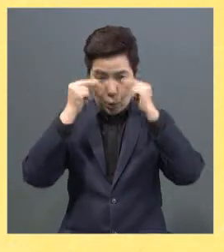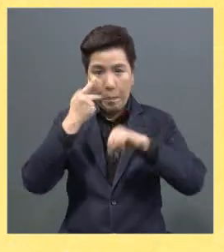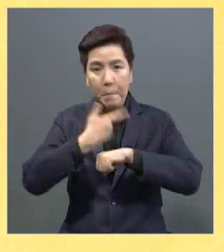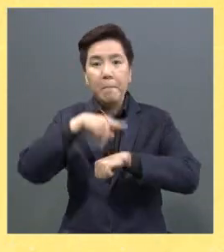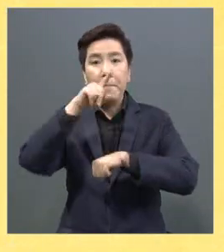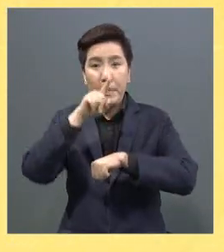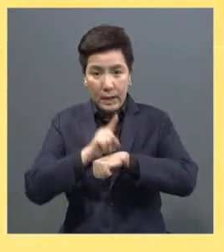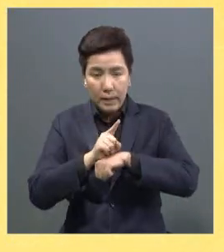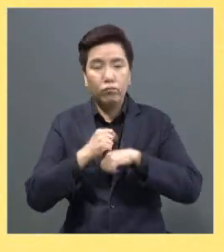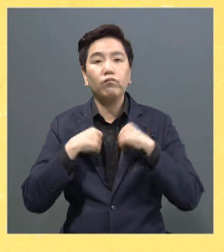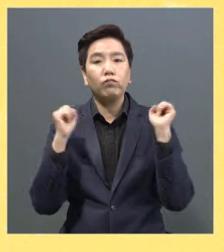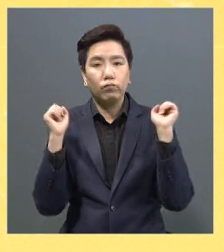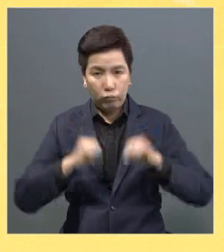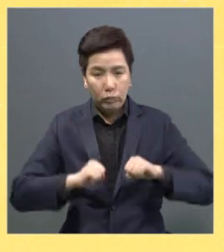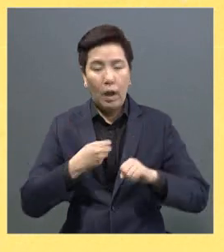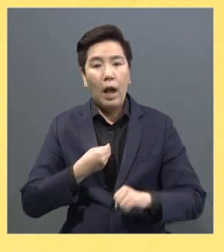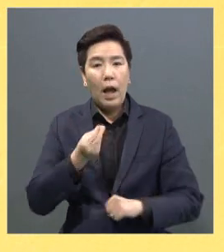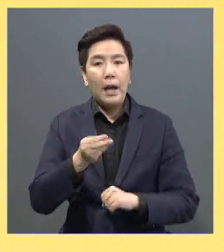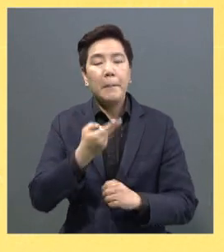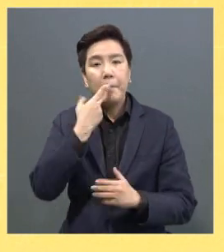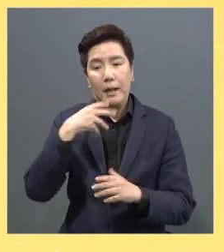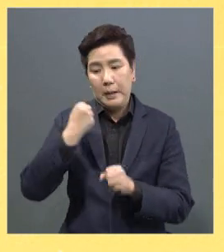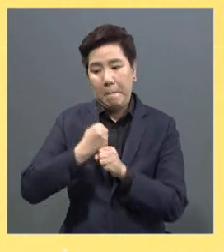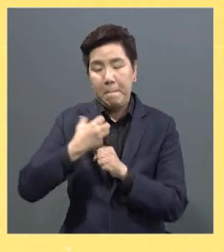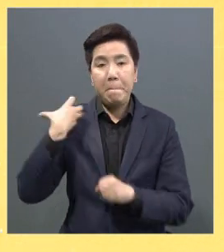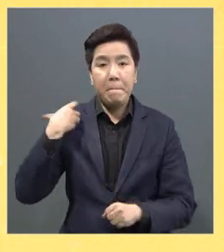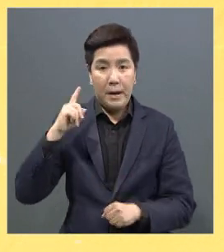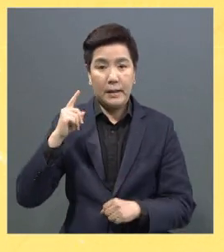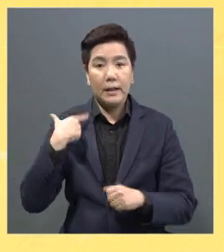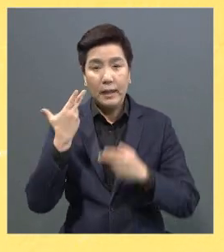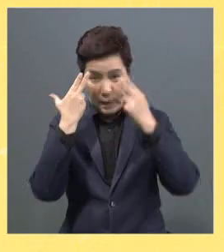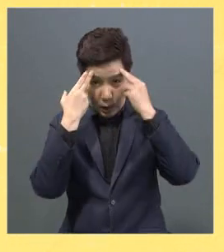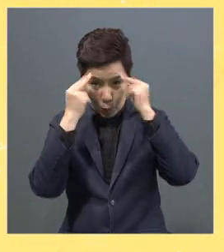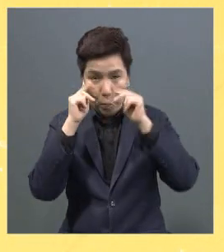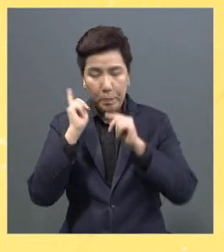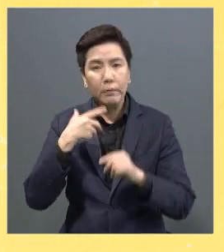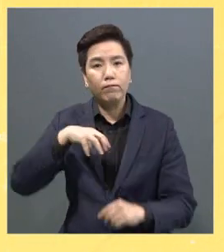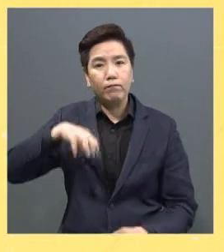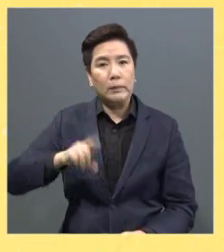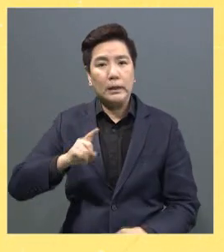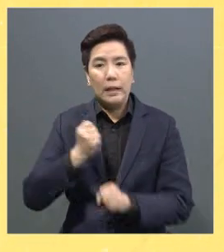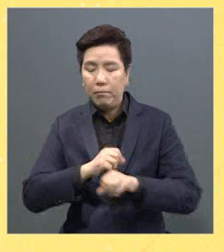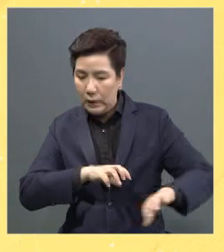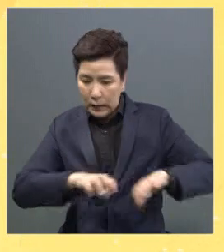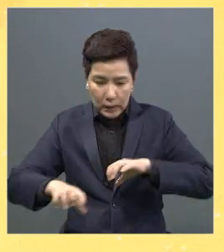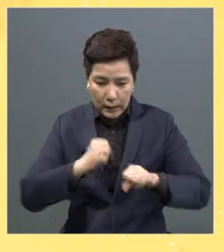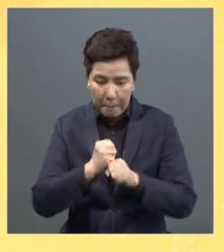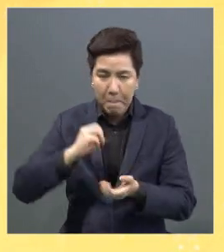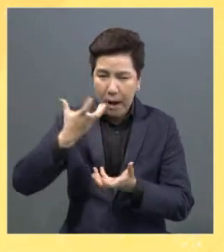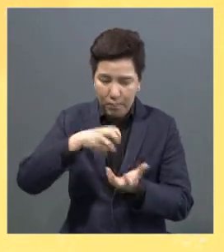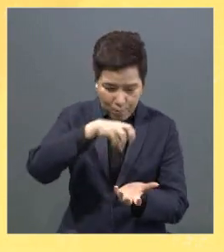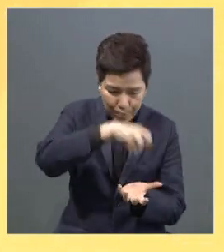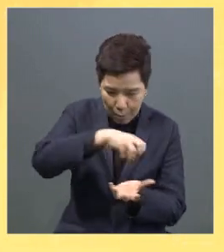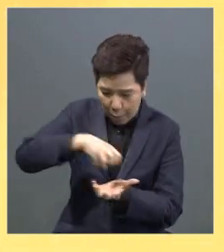กรรมการนะคะได้มีมติเห็นชอบให้สำนักงานปลัดสำนักนายกรัฐมนตรีเป็นหน่วยงานเดียวที่ดำเนินการจัดทำเข็มที่